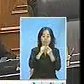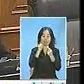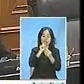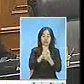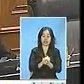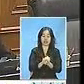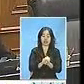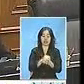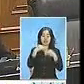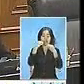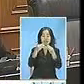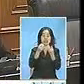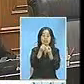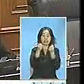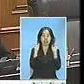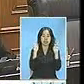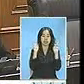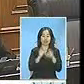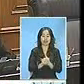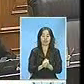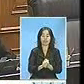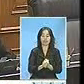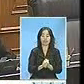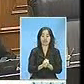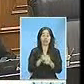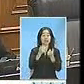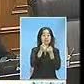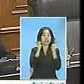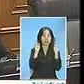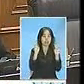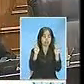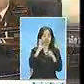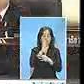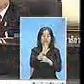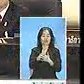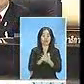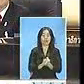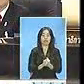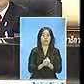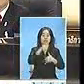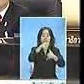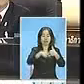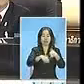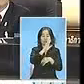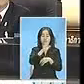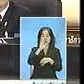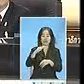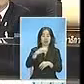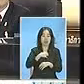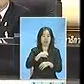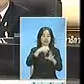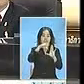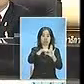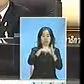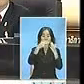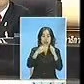ควรเป็นเสรีภาพเป็นเสรีภาพของผู้ที่จะสมัครและเป็นเรื่องของประช